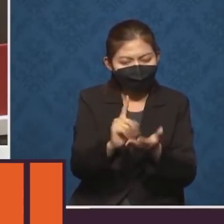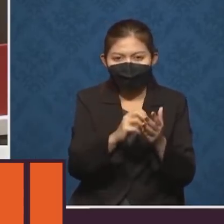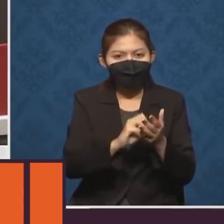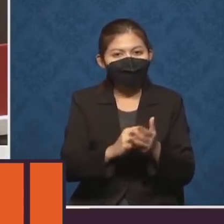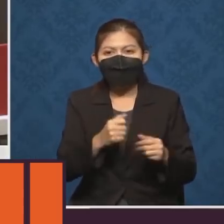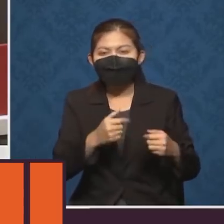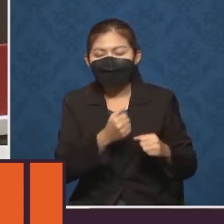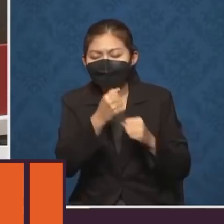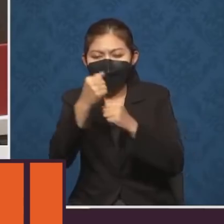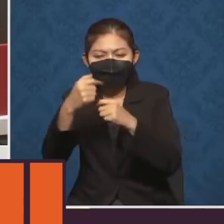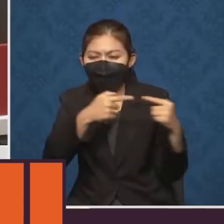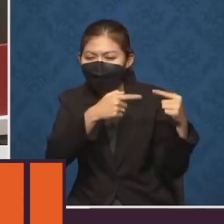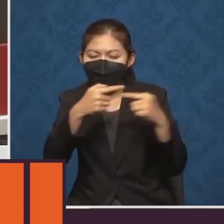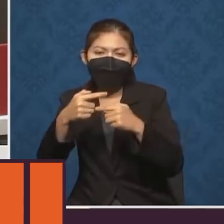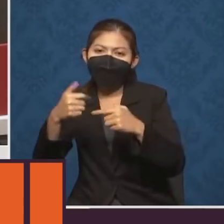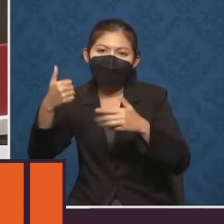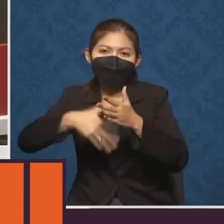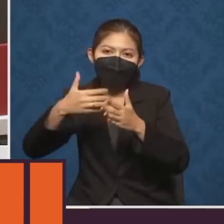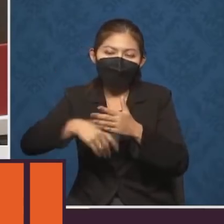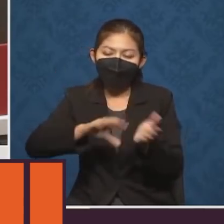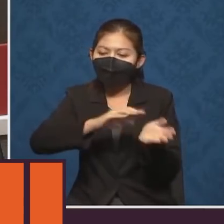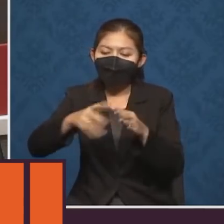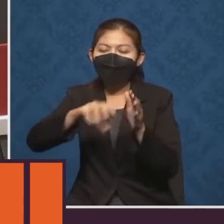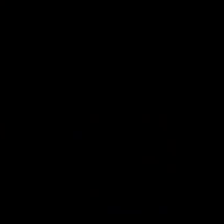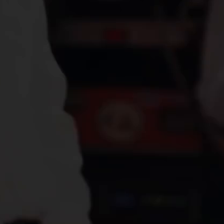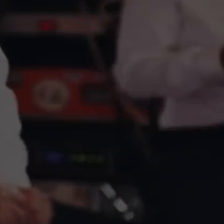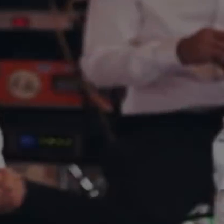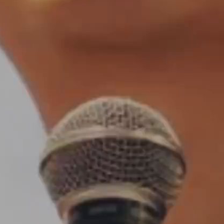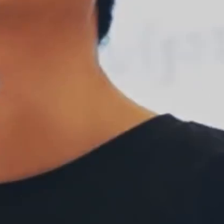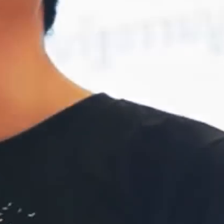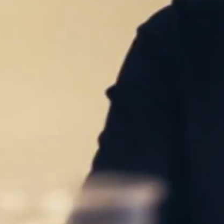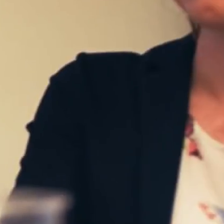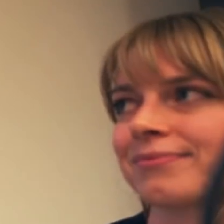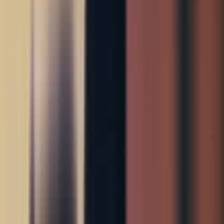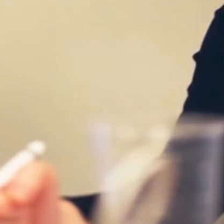ความเห็นให้ยกเลิกเลยครับขอบพระคุณท่านประธานครับอ่ะ